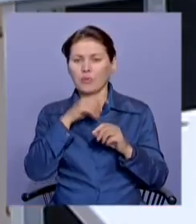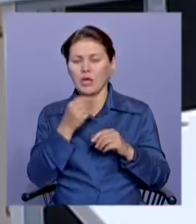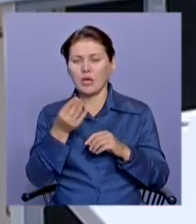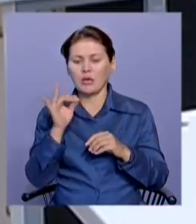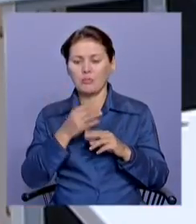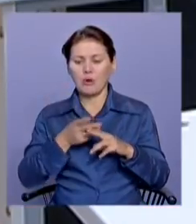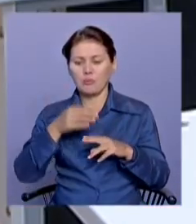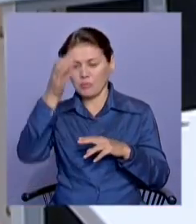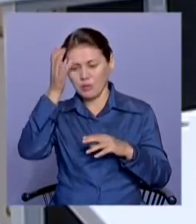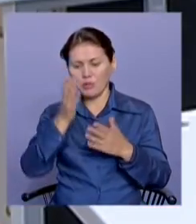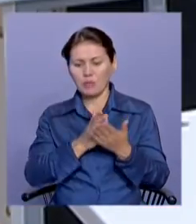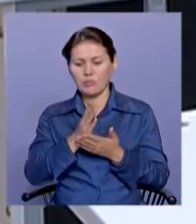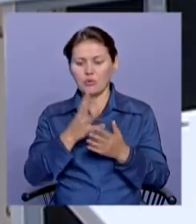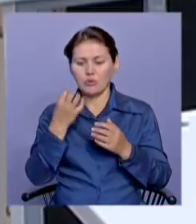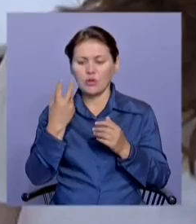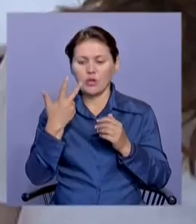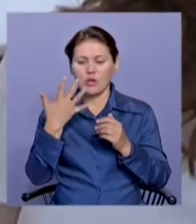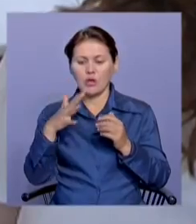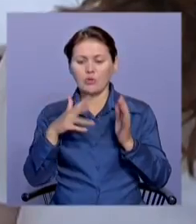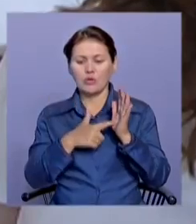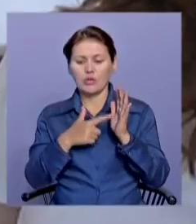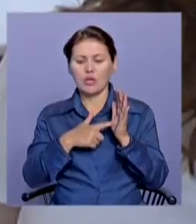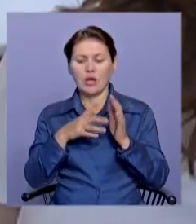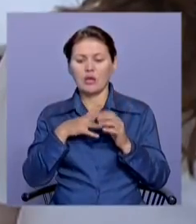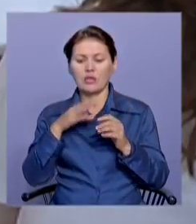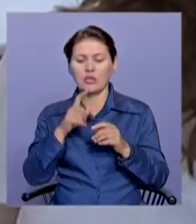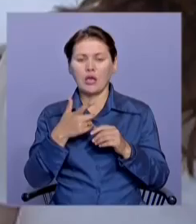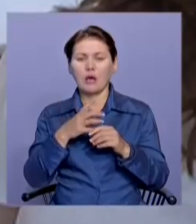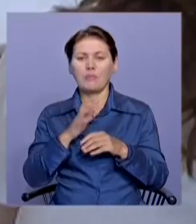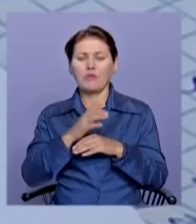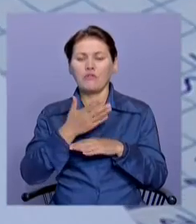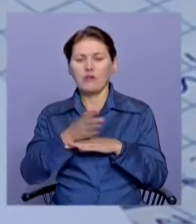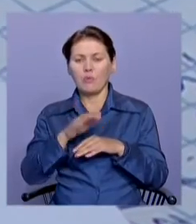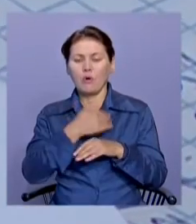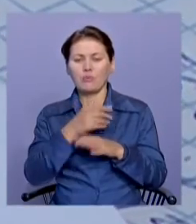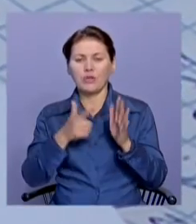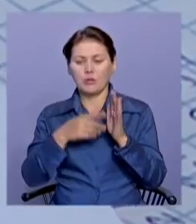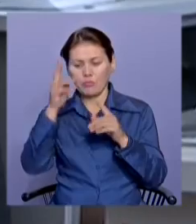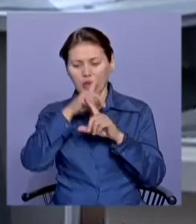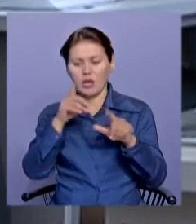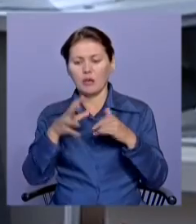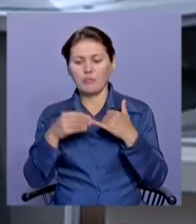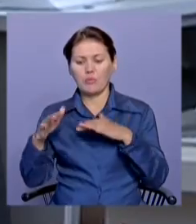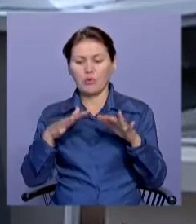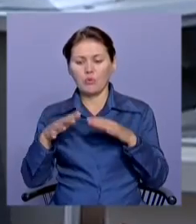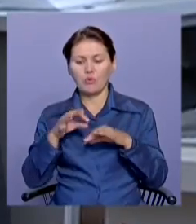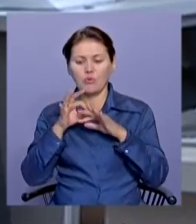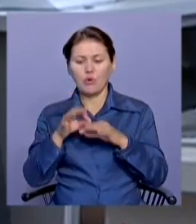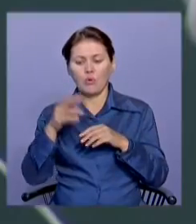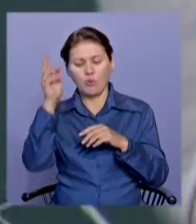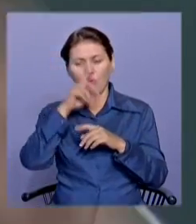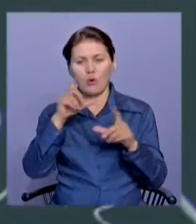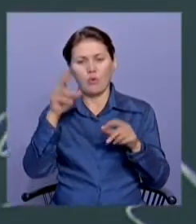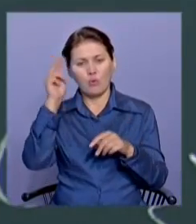қаржыдан білім саласына 457 миллион теңге бөлу қарастырылған. Оған қоса 7 мектепке сейсмикалық қатайту жүргізіліп,